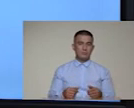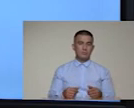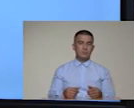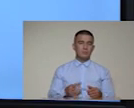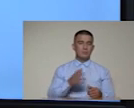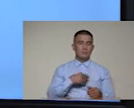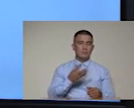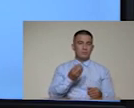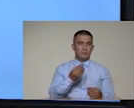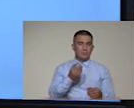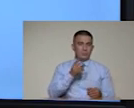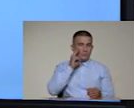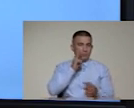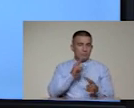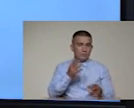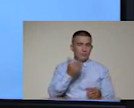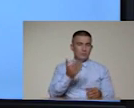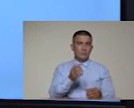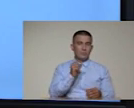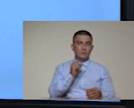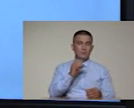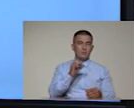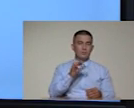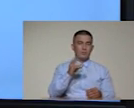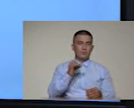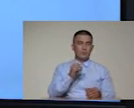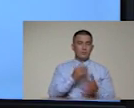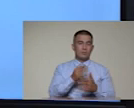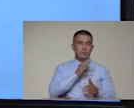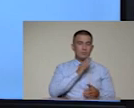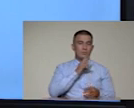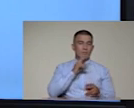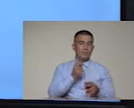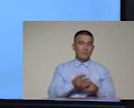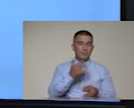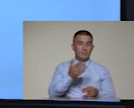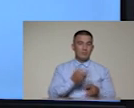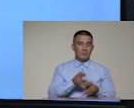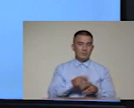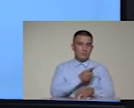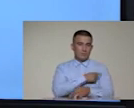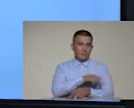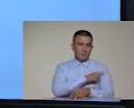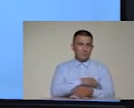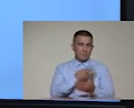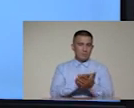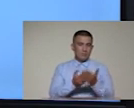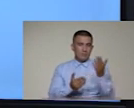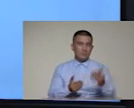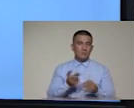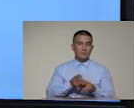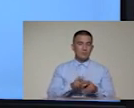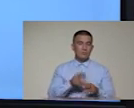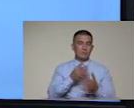Hali xabaring yo'qmi? Asrora opam kasalxonadalar-ku. Diqqat qilgan